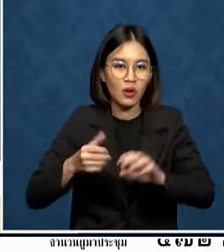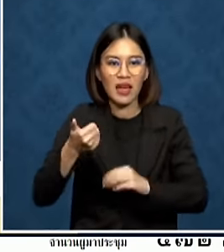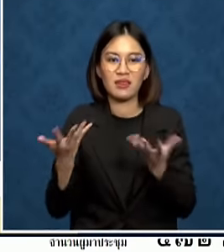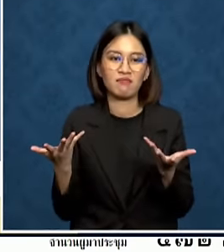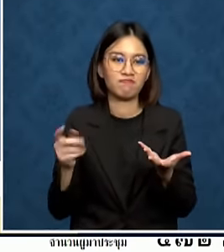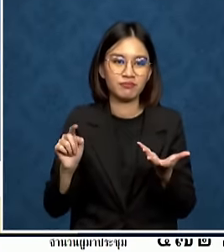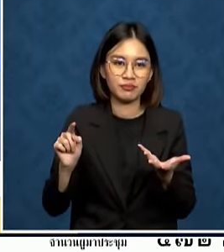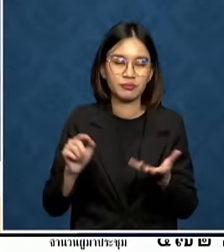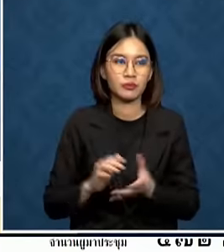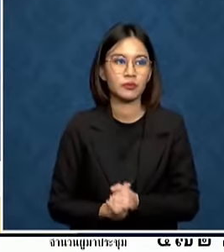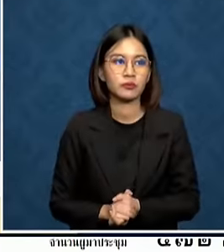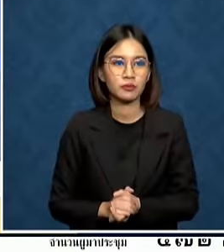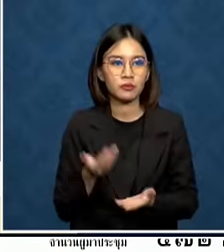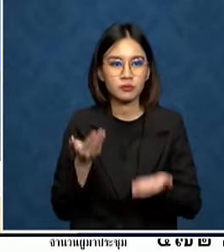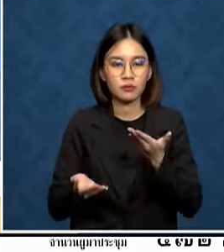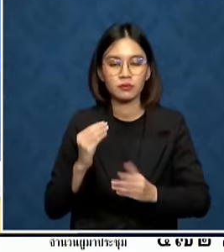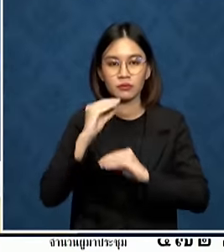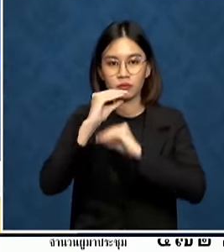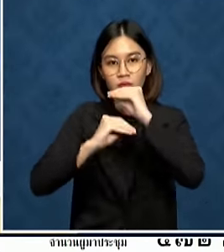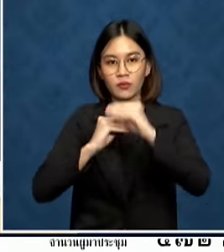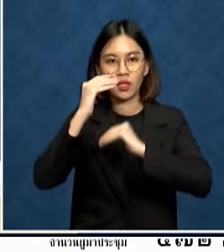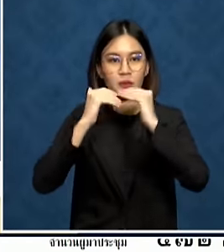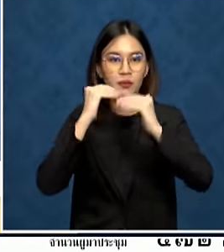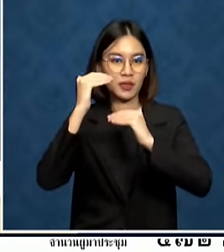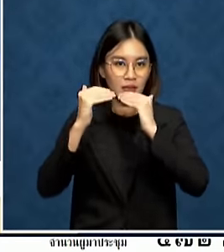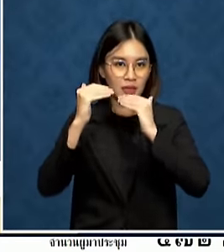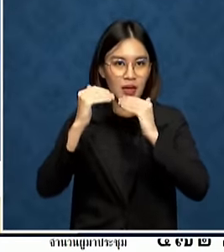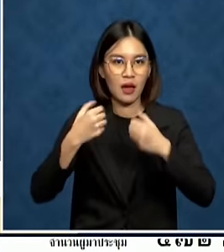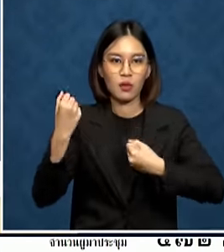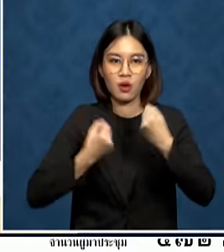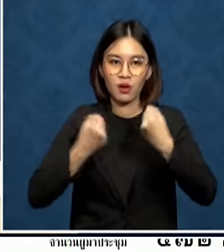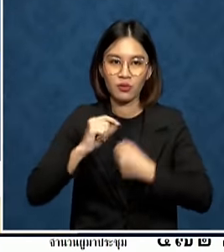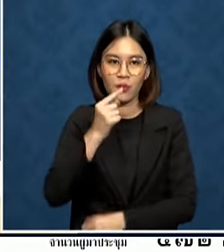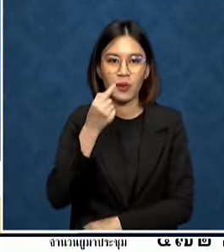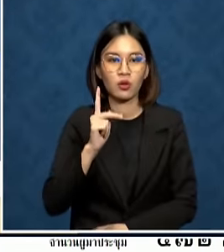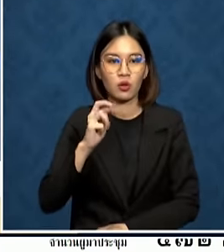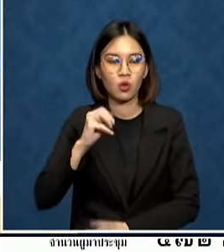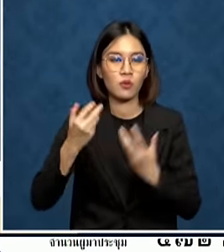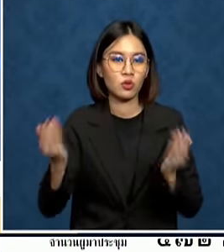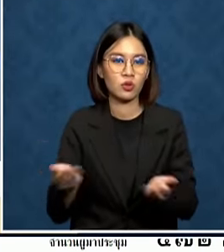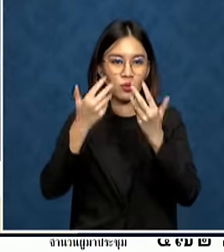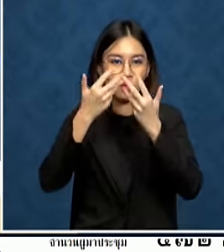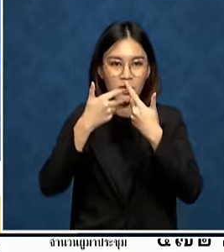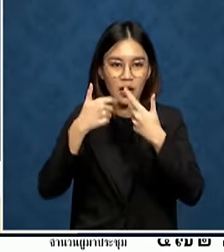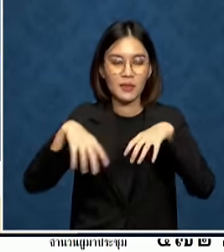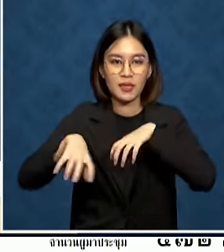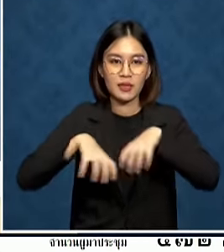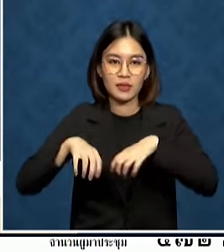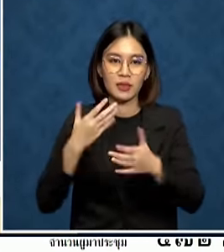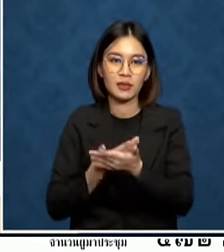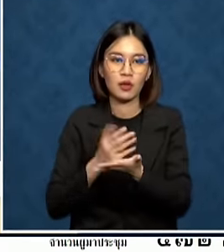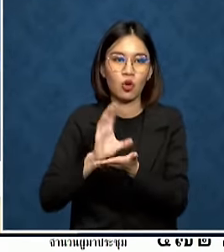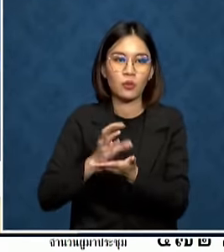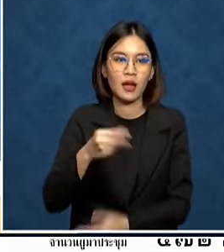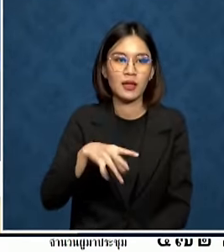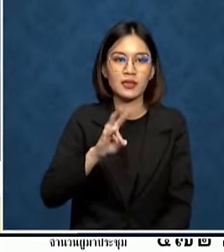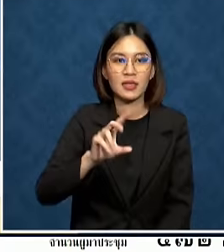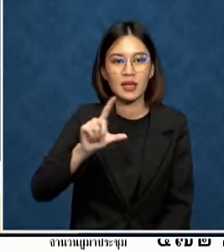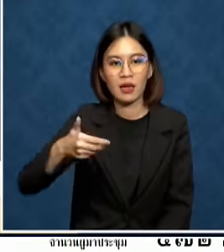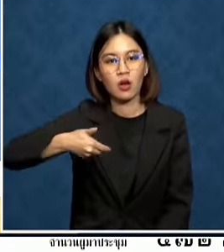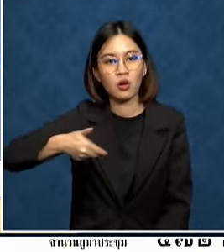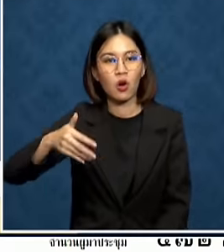ไหนหรืออย่างโครงการพัฒนาสักยภาพอุตสาหกรรมยานยนต์สมัยใหม่ของกรมส่งเสริมอุตสาหกรรมที่ได้รับการจัดสรรง 7ล้านบาทจากที่ขอไป